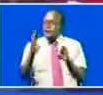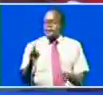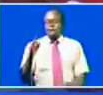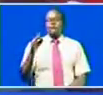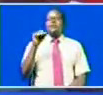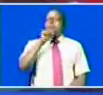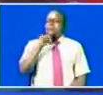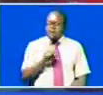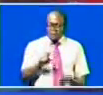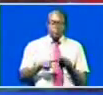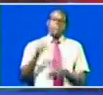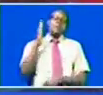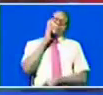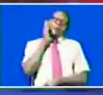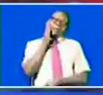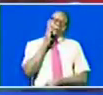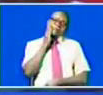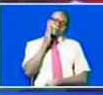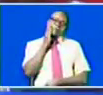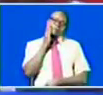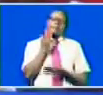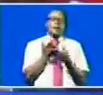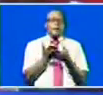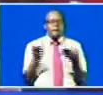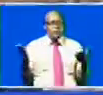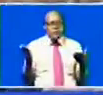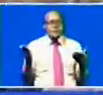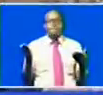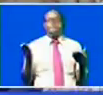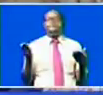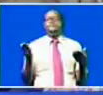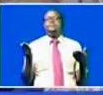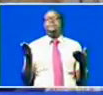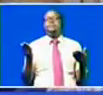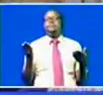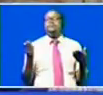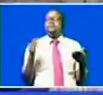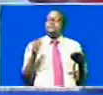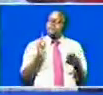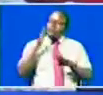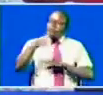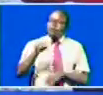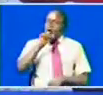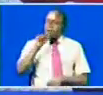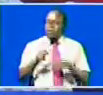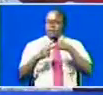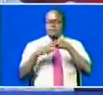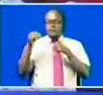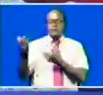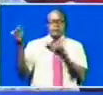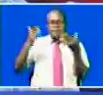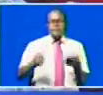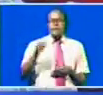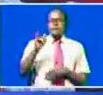ama mama kutoka Barigoni, kutoka Hindi, kutoka Bomboy, kutoka wapi, walete ID